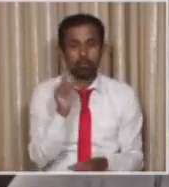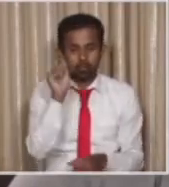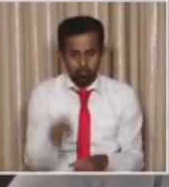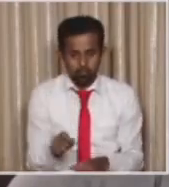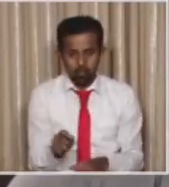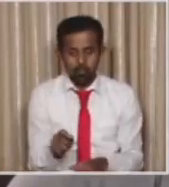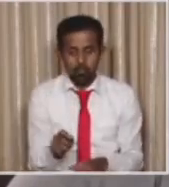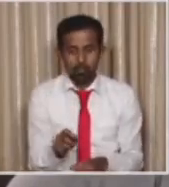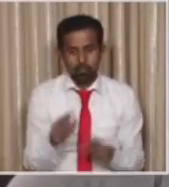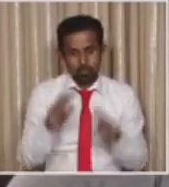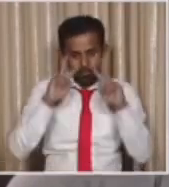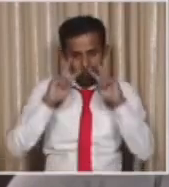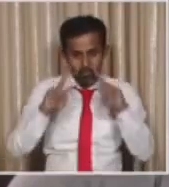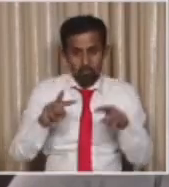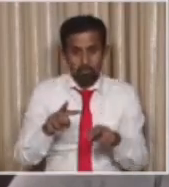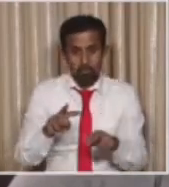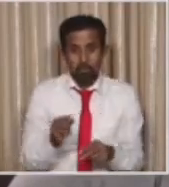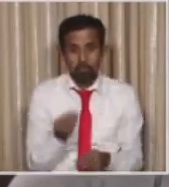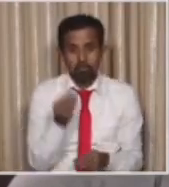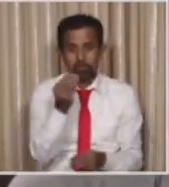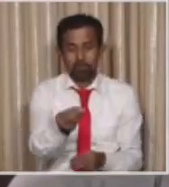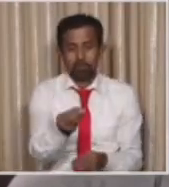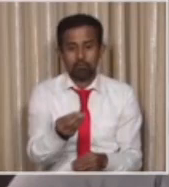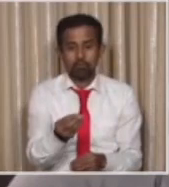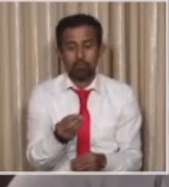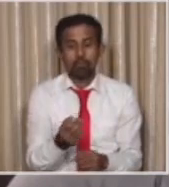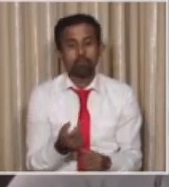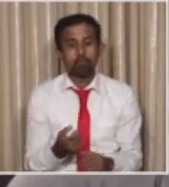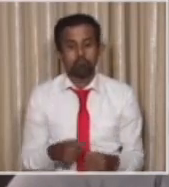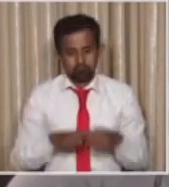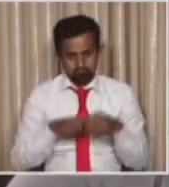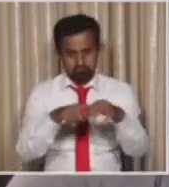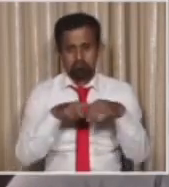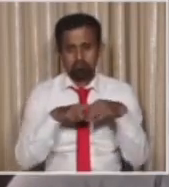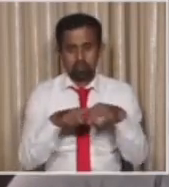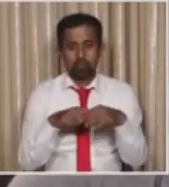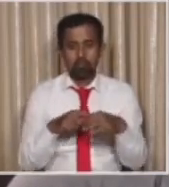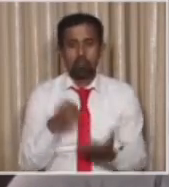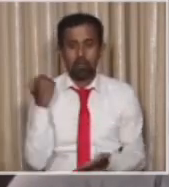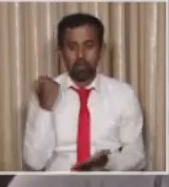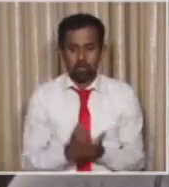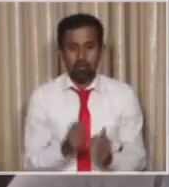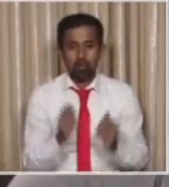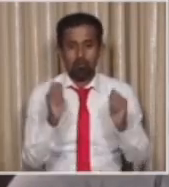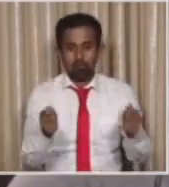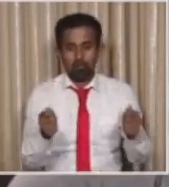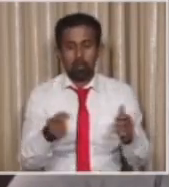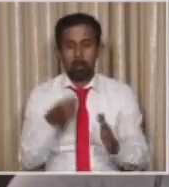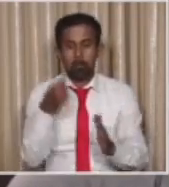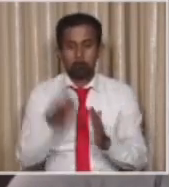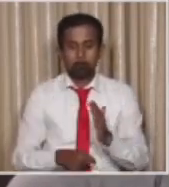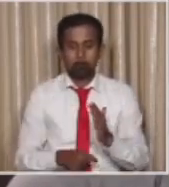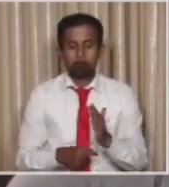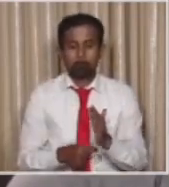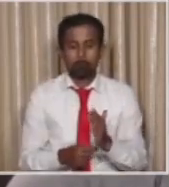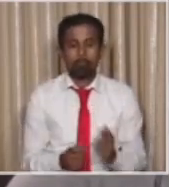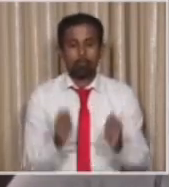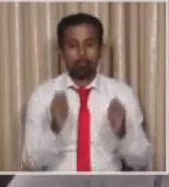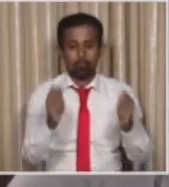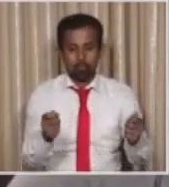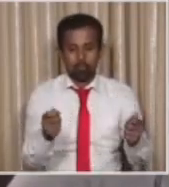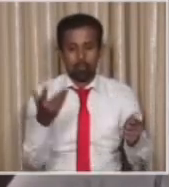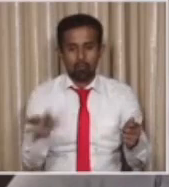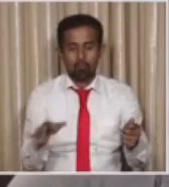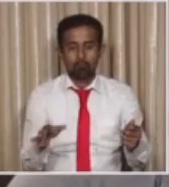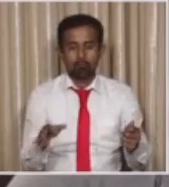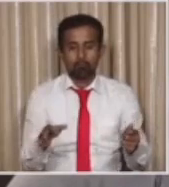विसेन निरीक्षणयक् इद्रिपत्कीरीम अभियोगेट लक्करमीन मम मोसमक् इद्रिपत्करा पेत्समक् दिवुरुम प्रकाशयक्